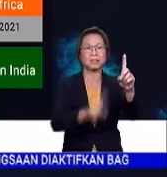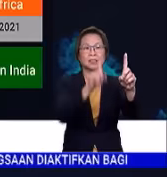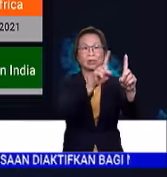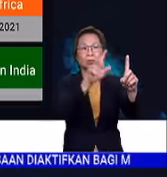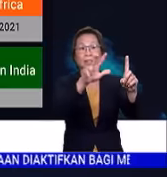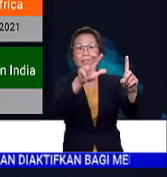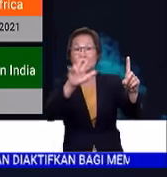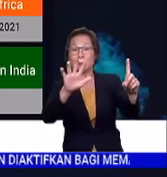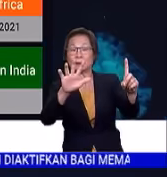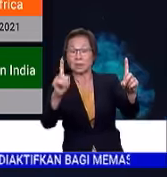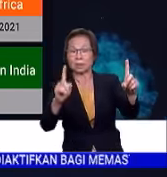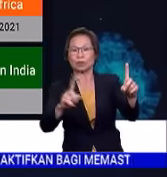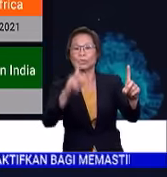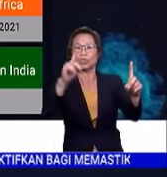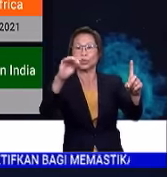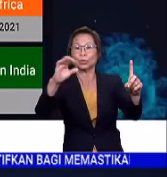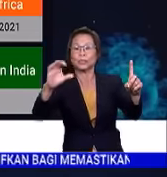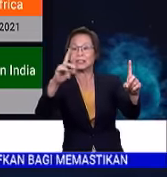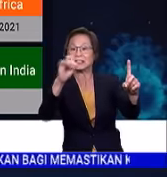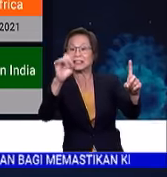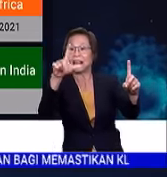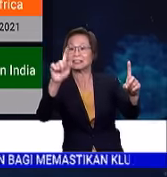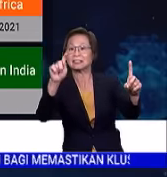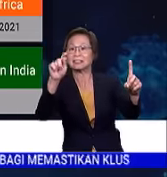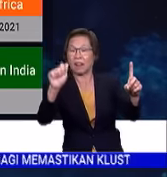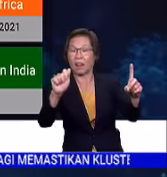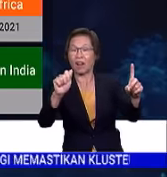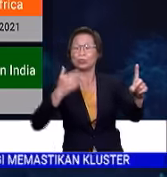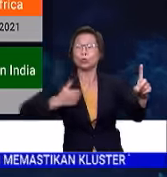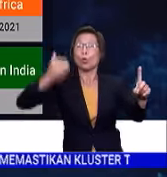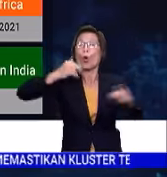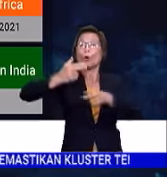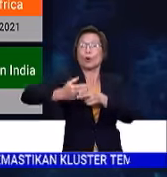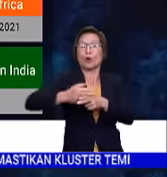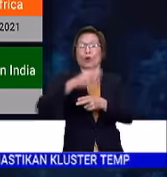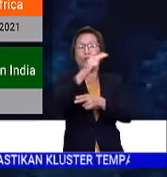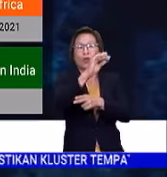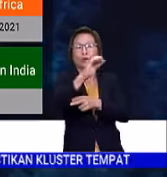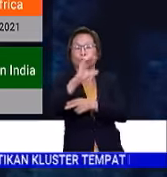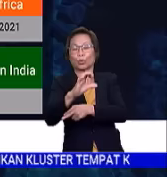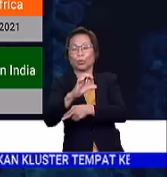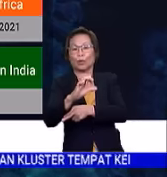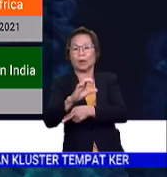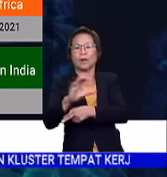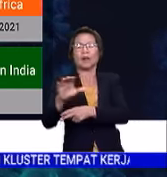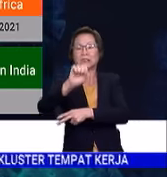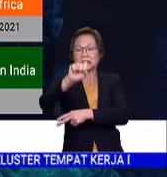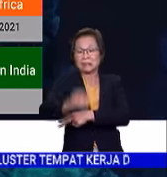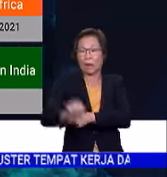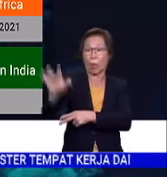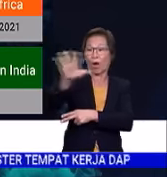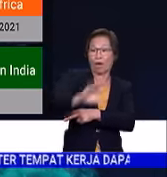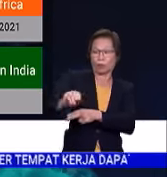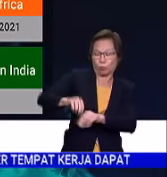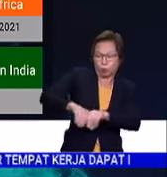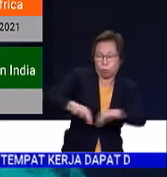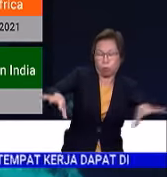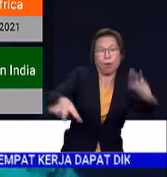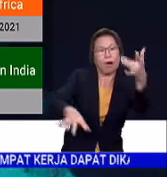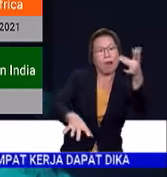B.1.351 VOC Beta atau terdahulu dikenali sebagai VOC South Africa pula menular